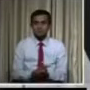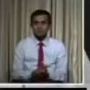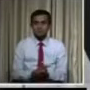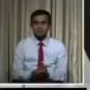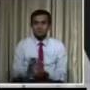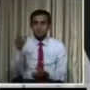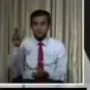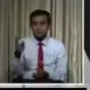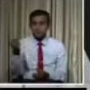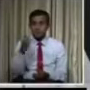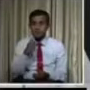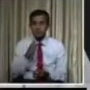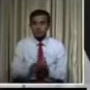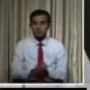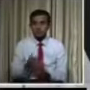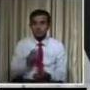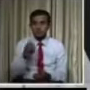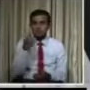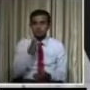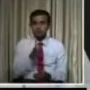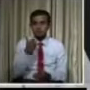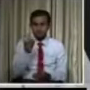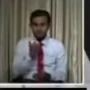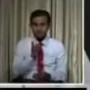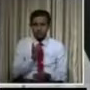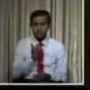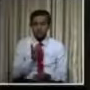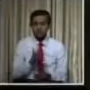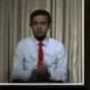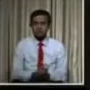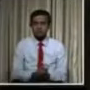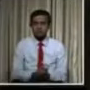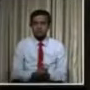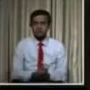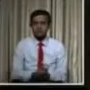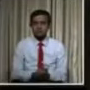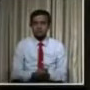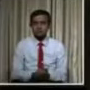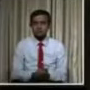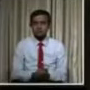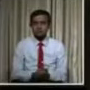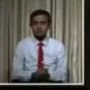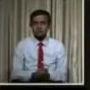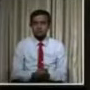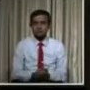අනිත් පැත්තෙන් මෙතුමා මට කිව්වා නිවට පොයින්ට් එකක් නෑ ලස්ස අපේ